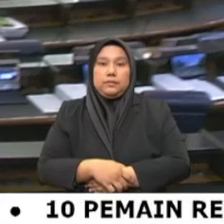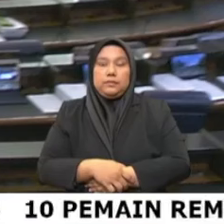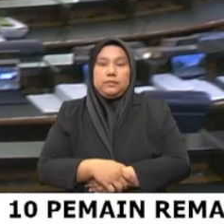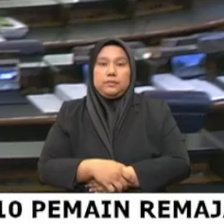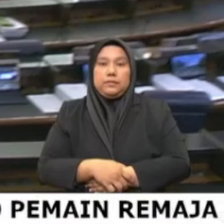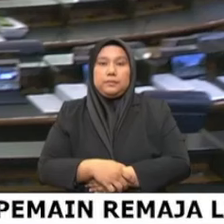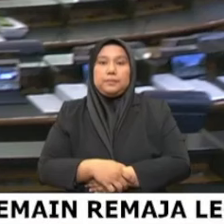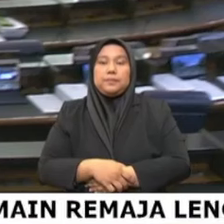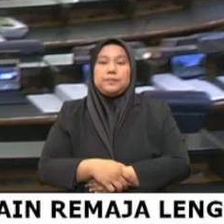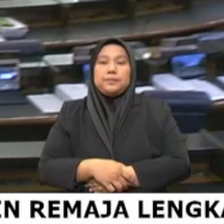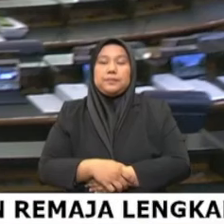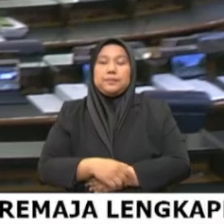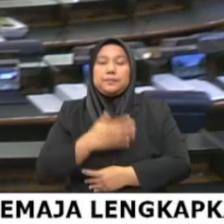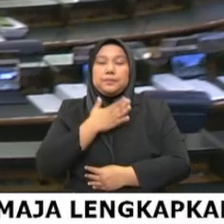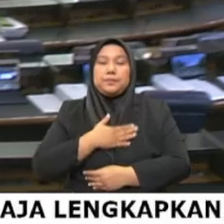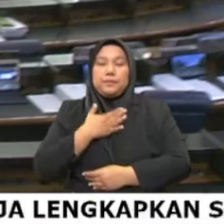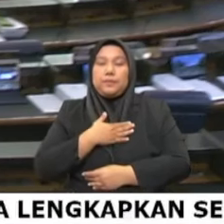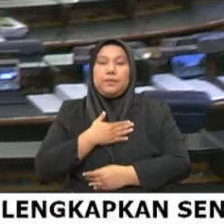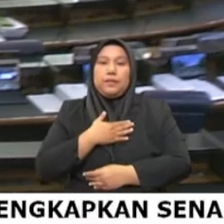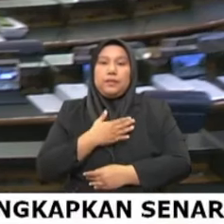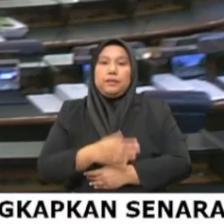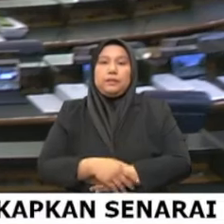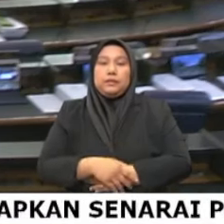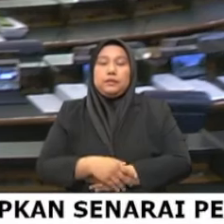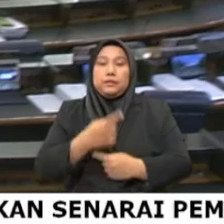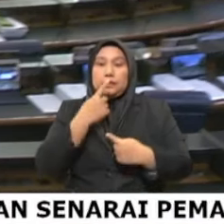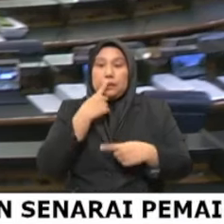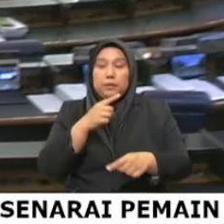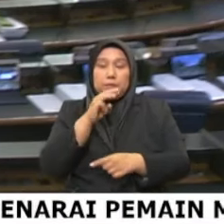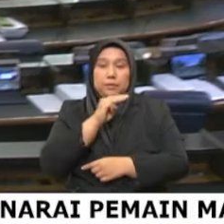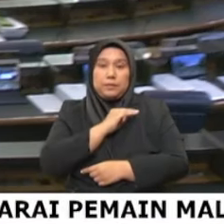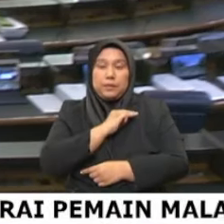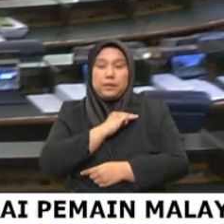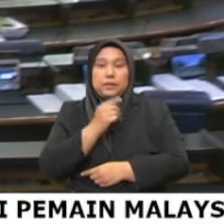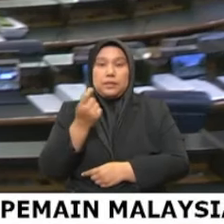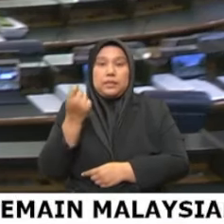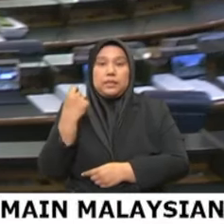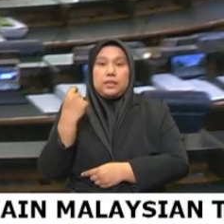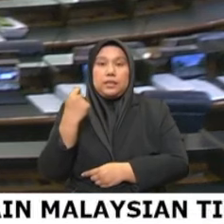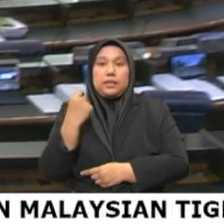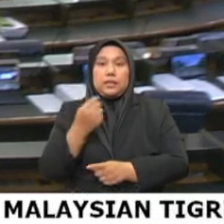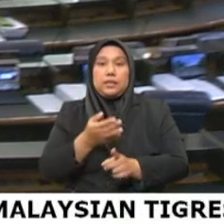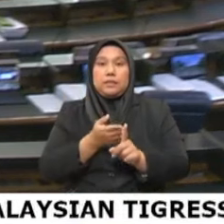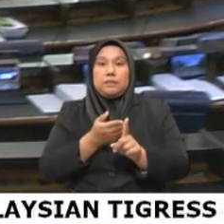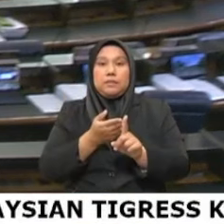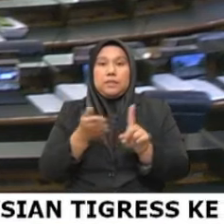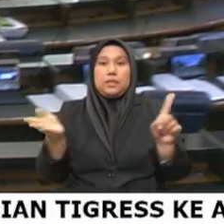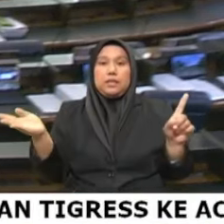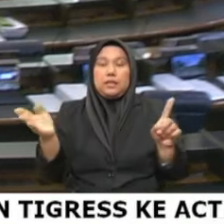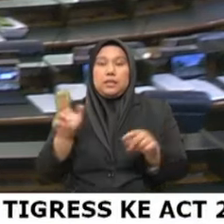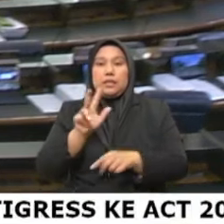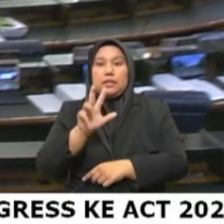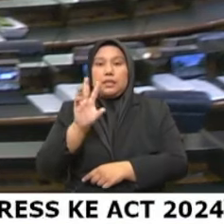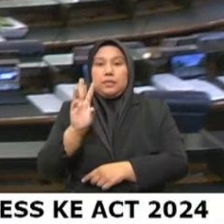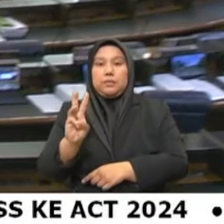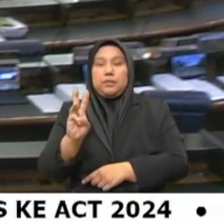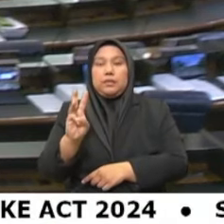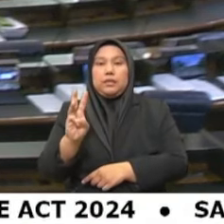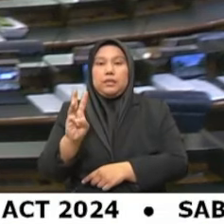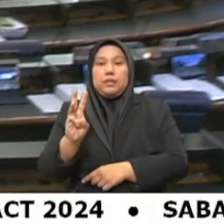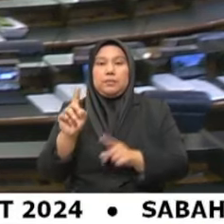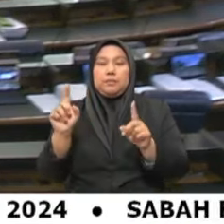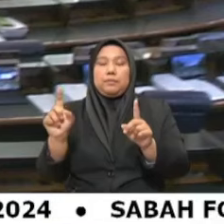Selepas sesi ini. Tapi ini jawapan Menteri tadi melanggar 3612. Jadi boleh buat usul.